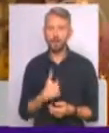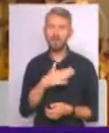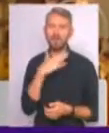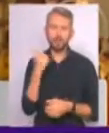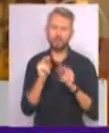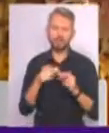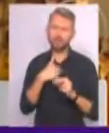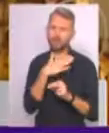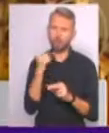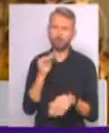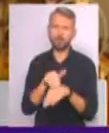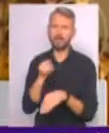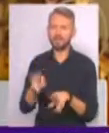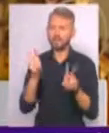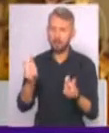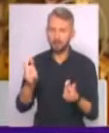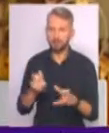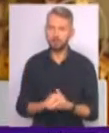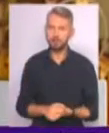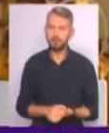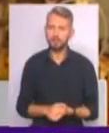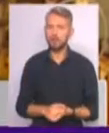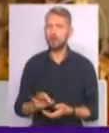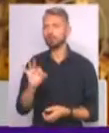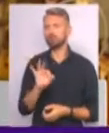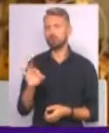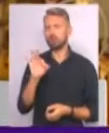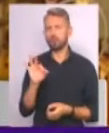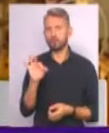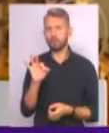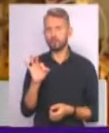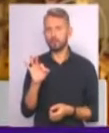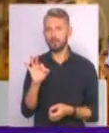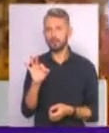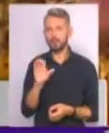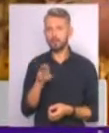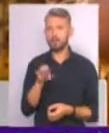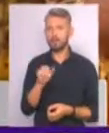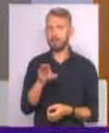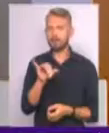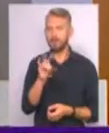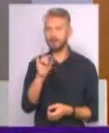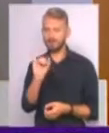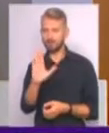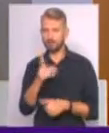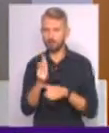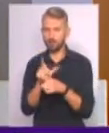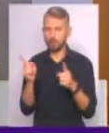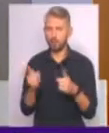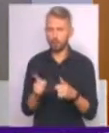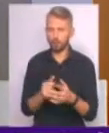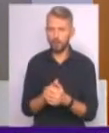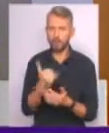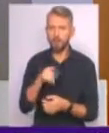чесно, торкатись цієї теми щодо статинів. От дуже коротко.